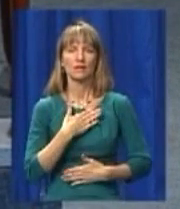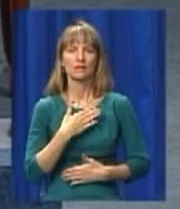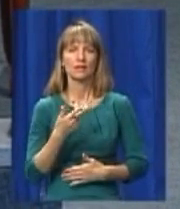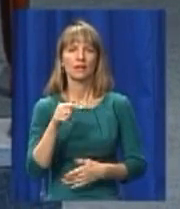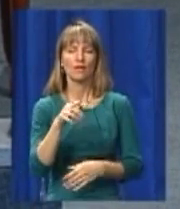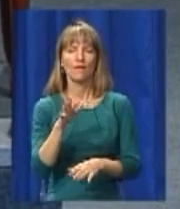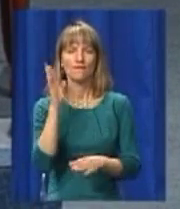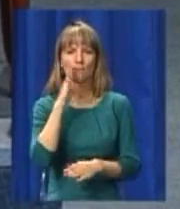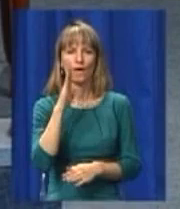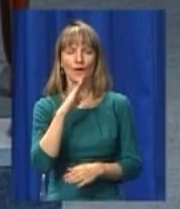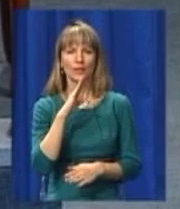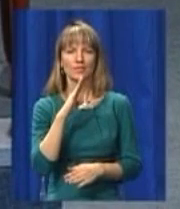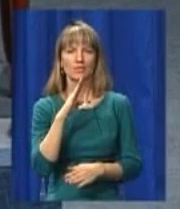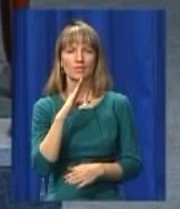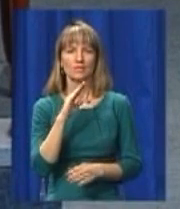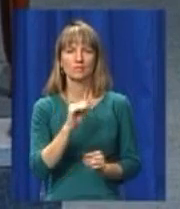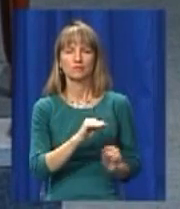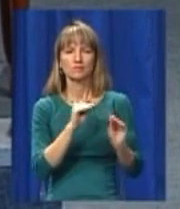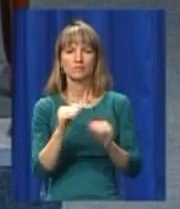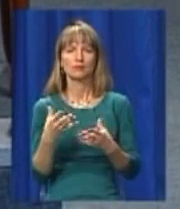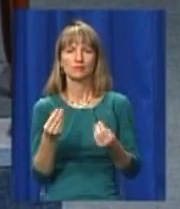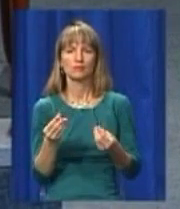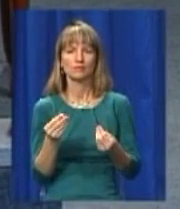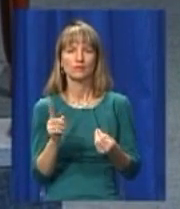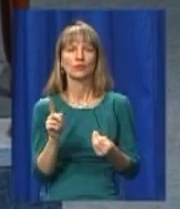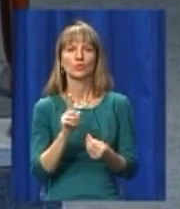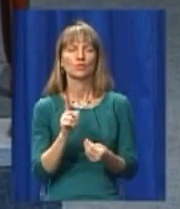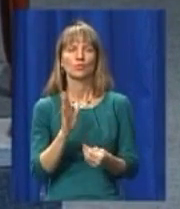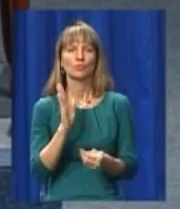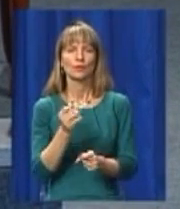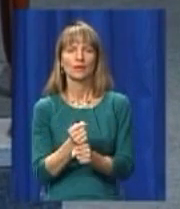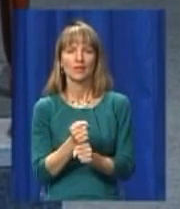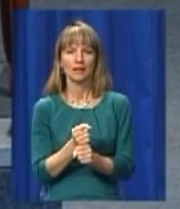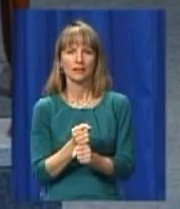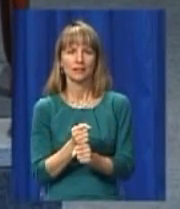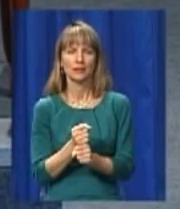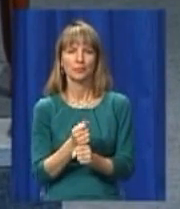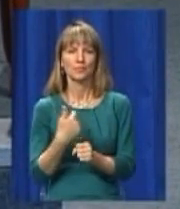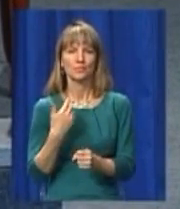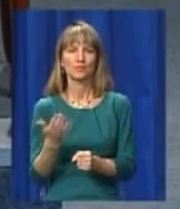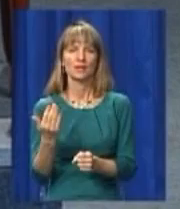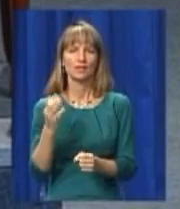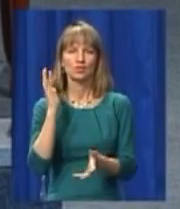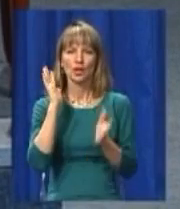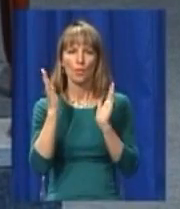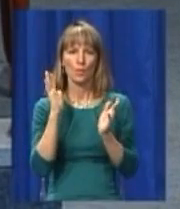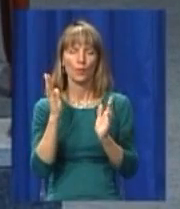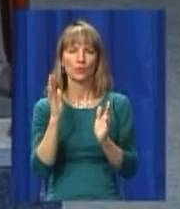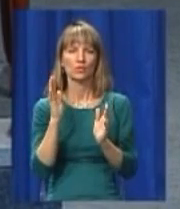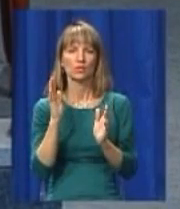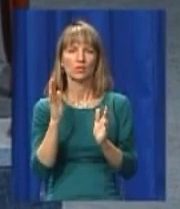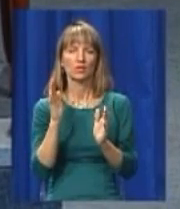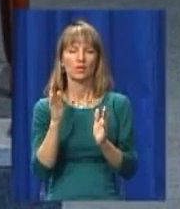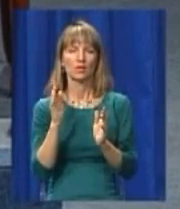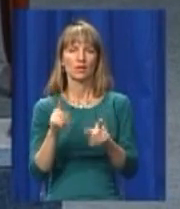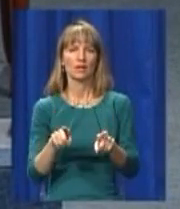воду. Вот, ну вроде намочила, уже вроде такой стоит, уже думает, боже, что ты сама собираешься делать? Я его, давай шампунь. Ну, шампунь,